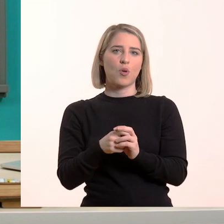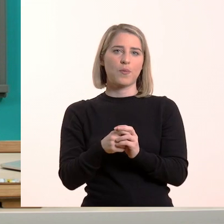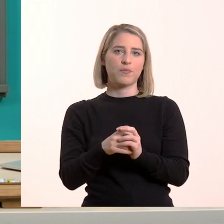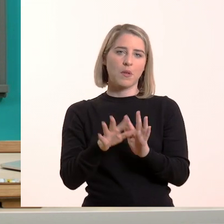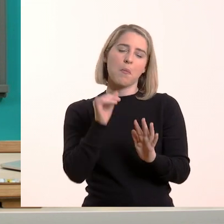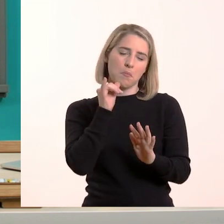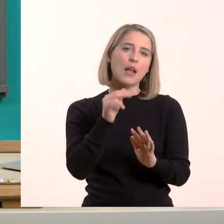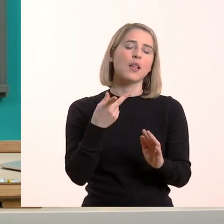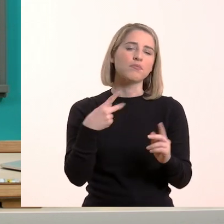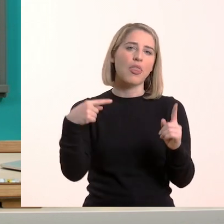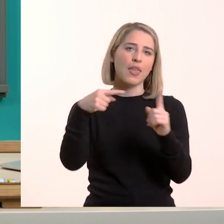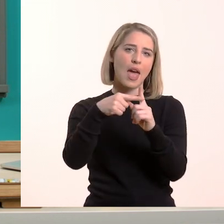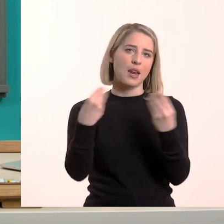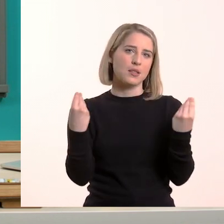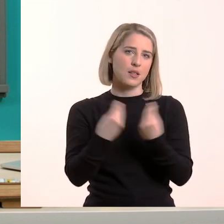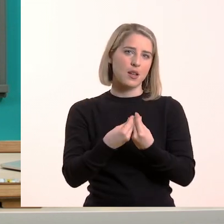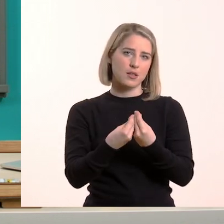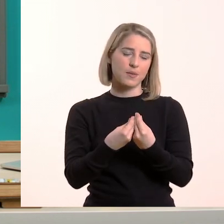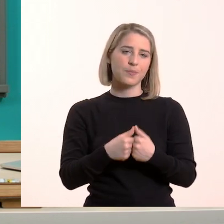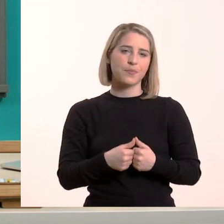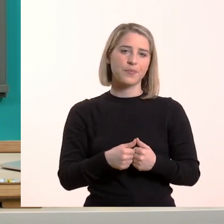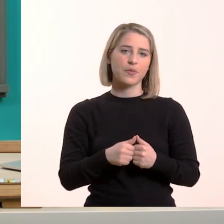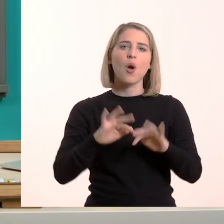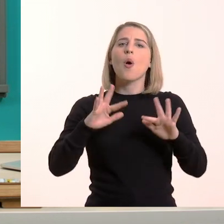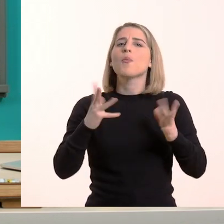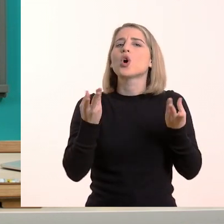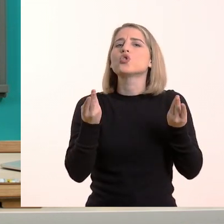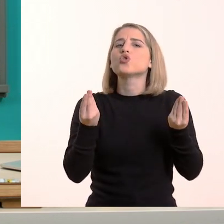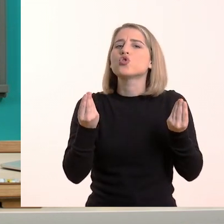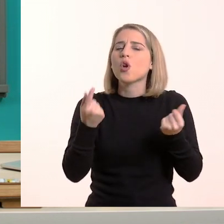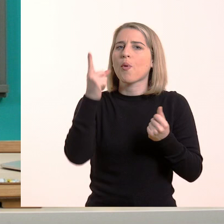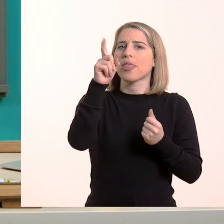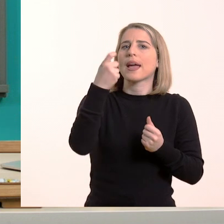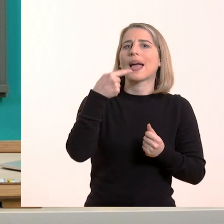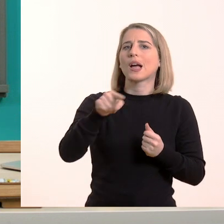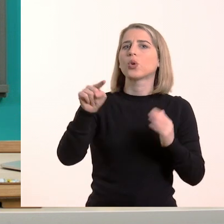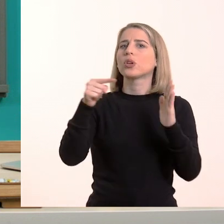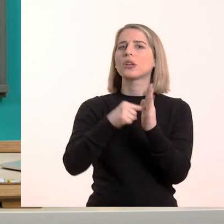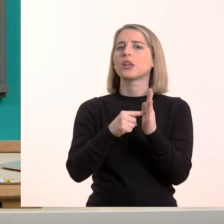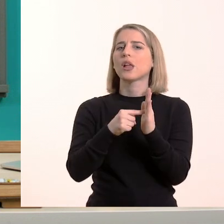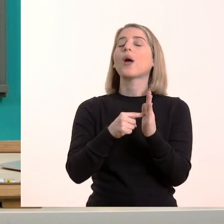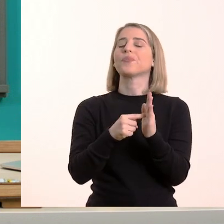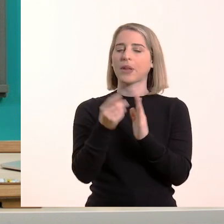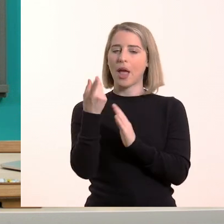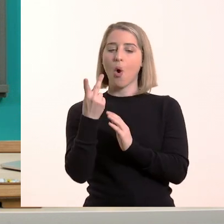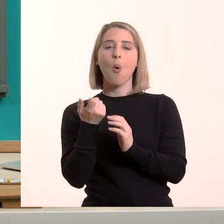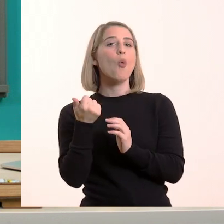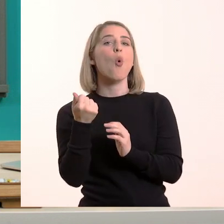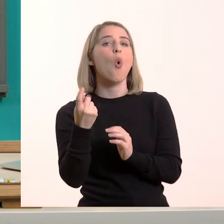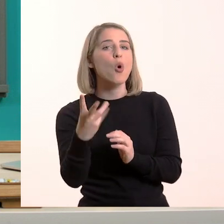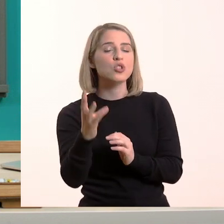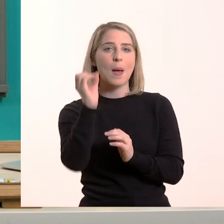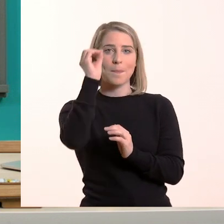διαίρεση. Πώς είπαμε διαιρούμε με το 10, το 100, το 1000. Όσα μηδενικά έχει το 10, τόσα αφαιρούμε και από τον άλλο,